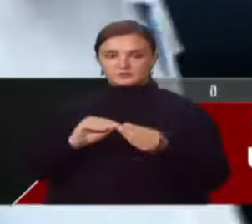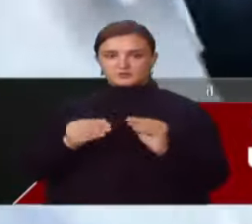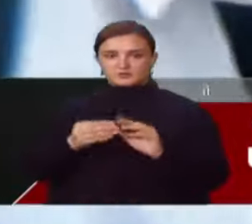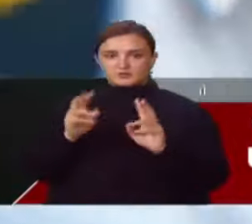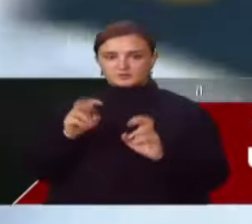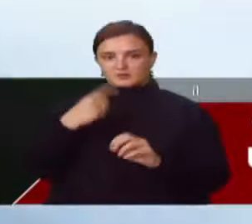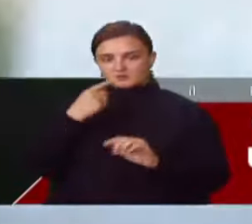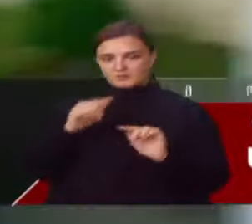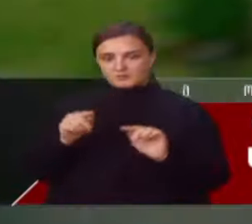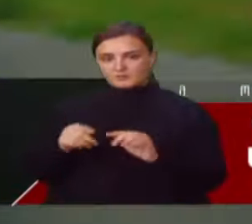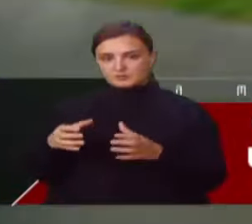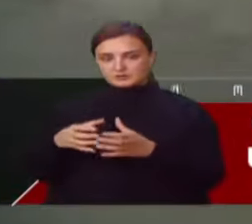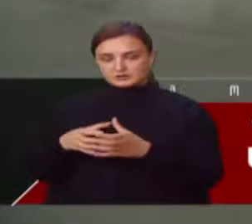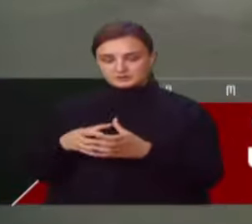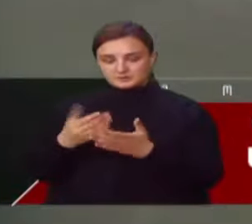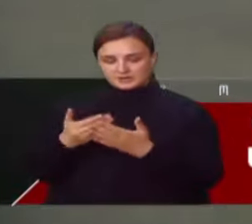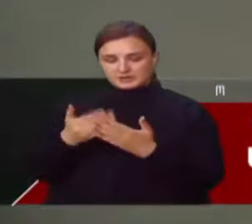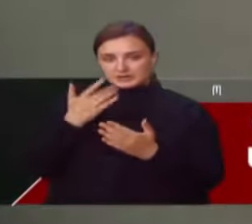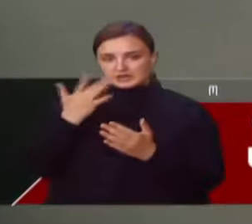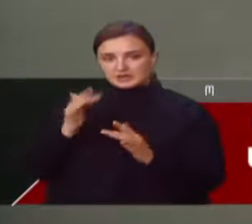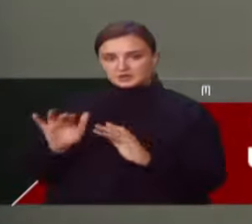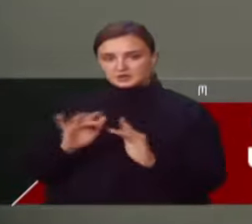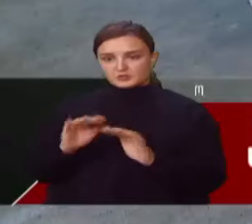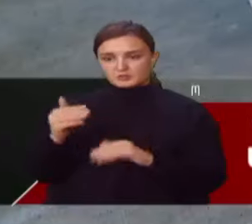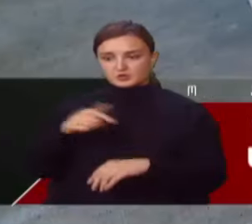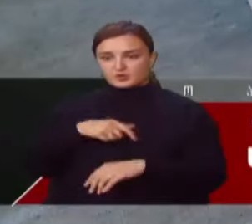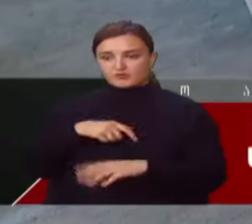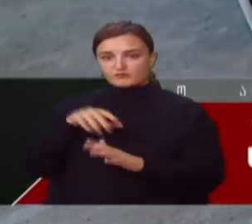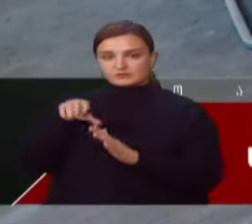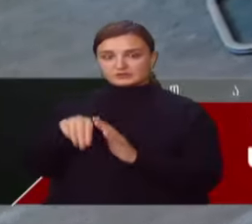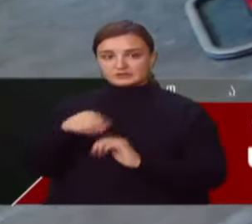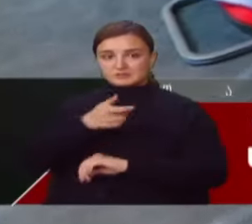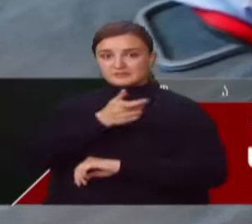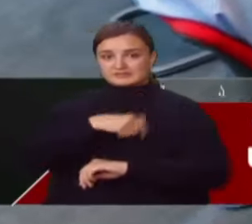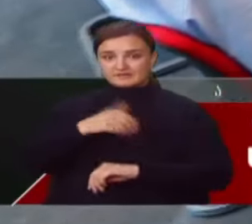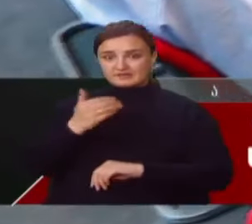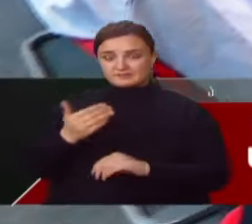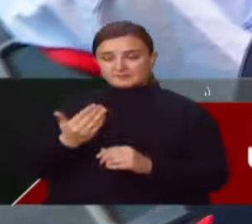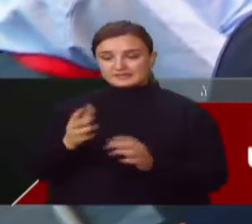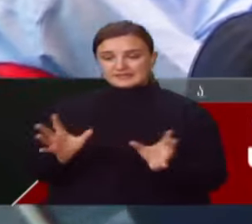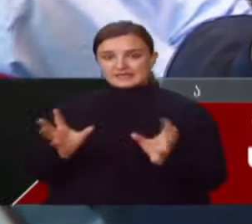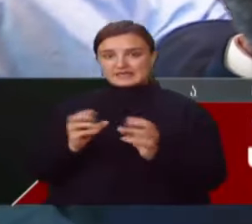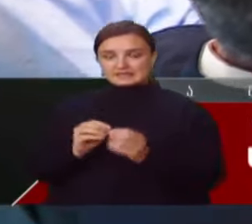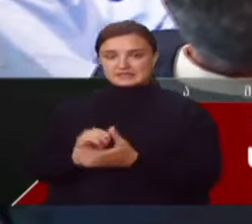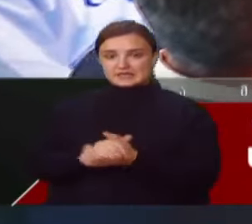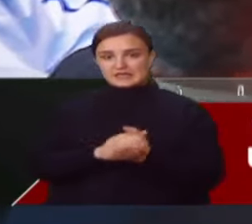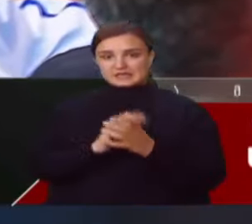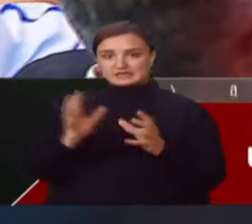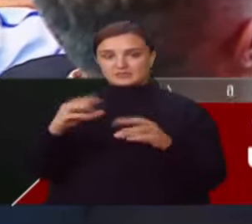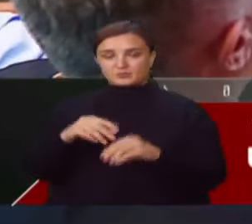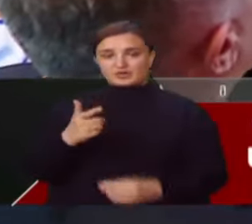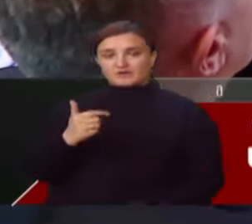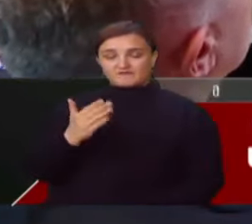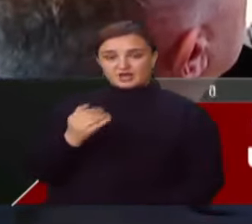დაფასებს ოპოზიცია. უფრო მეტიც, მაგალითად, ნაციონალური მოძრაობის ოფისში თავად პარტიის წევრებმა და მათთან ერთ პლატფორმაში გაერთიანებულმა